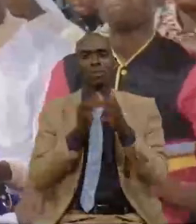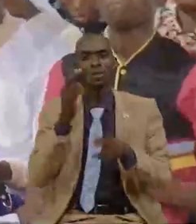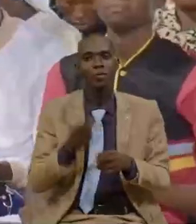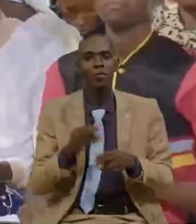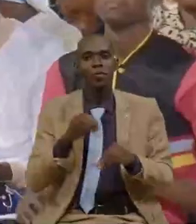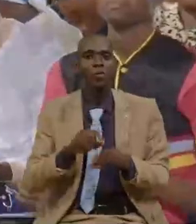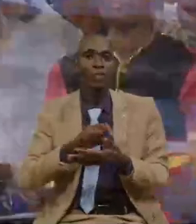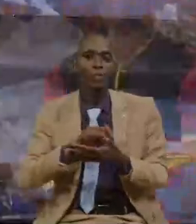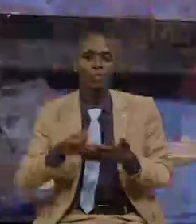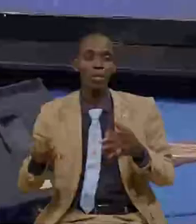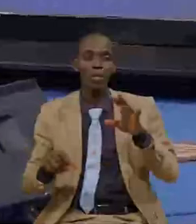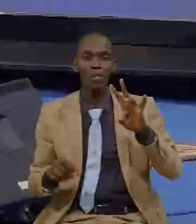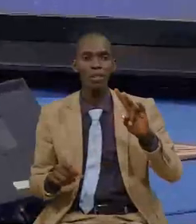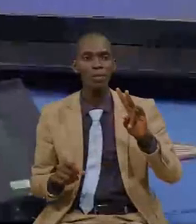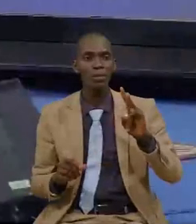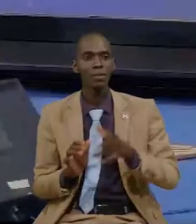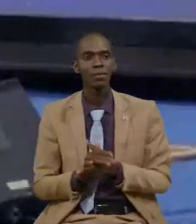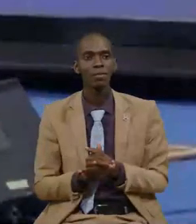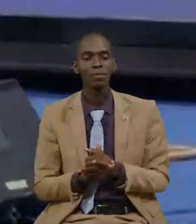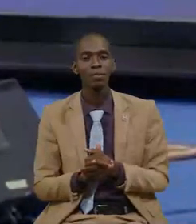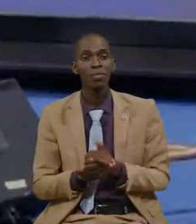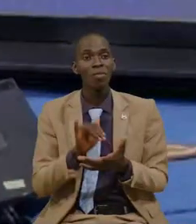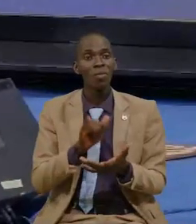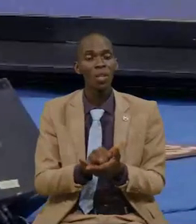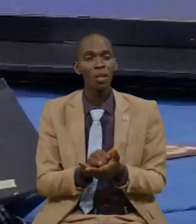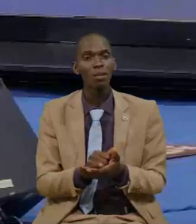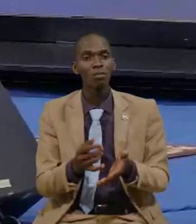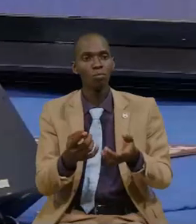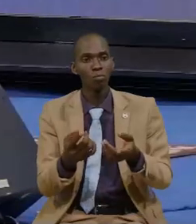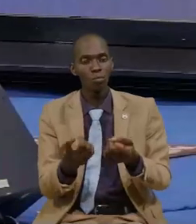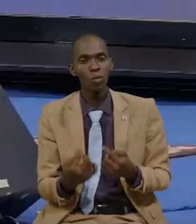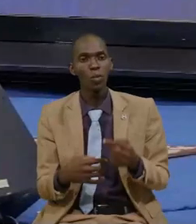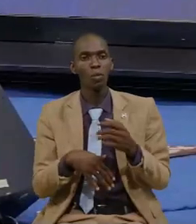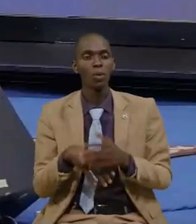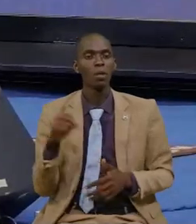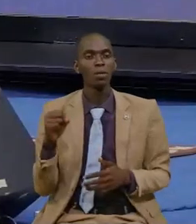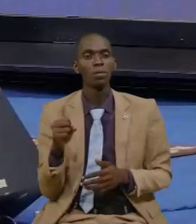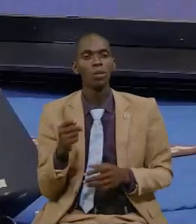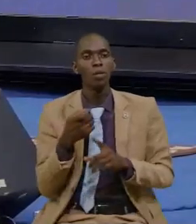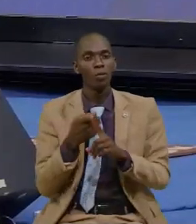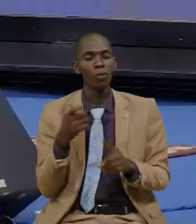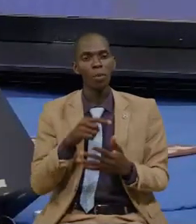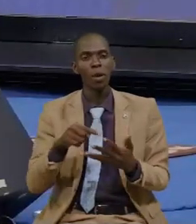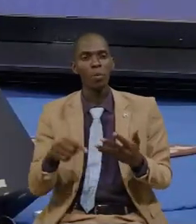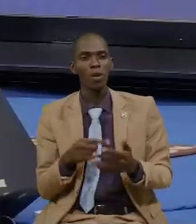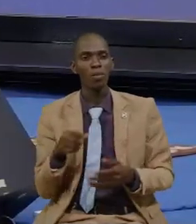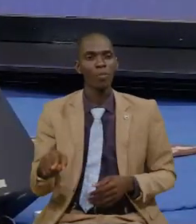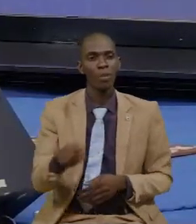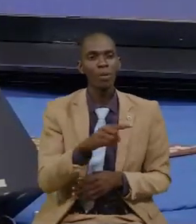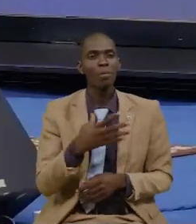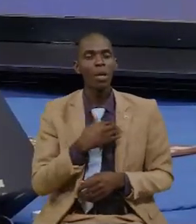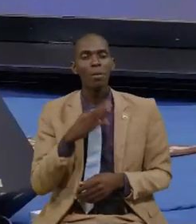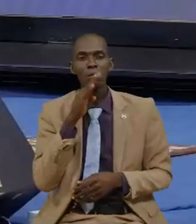Jésus-Christ. 17 dit, c'est pourquoi sortez du milieu d'eux